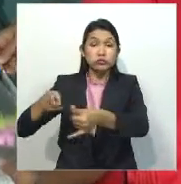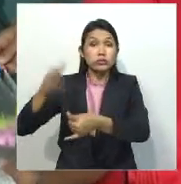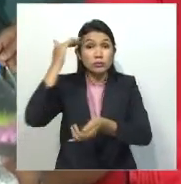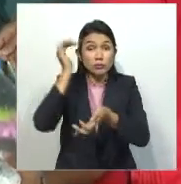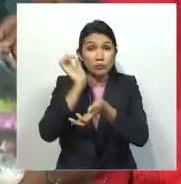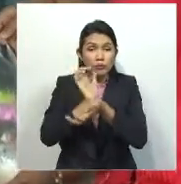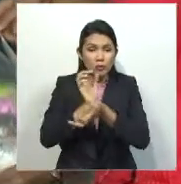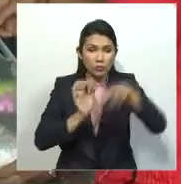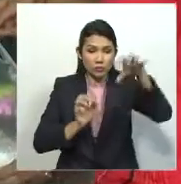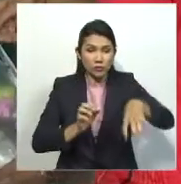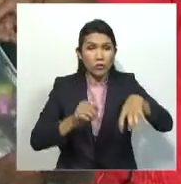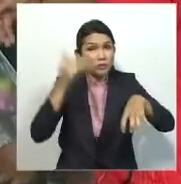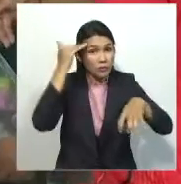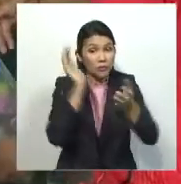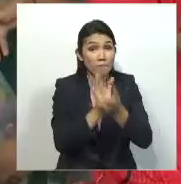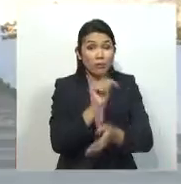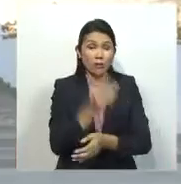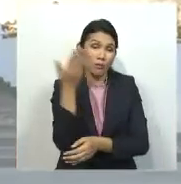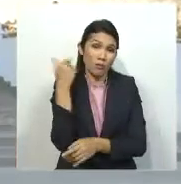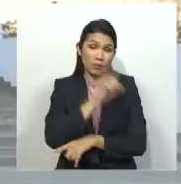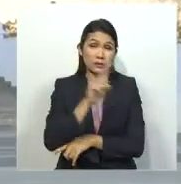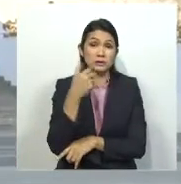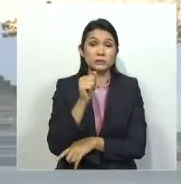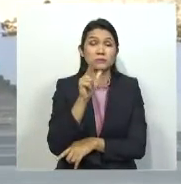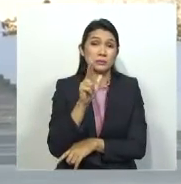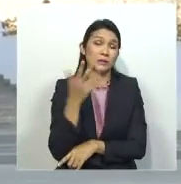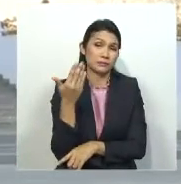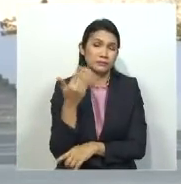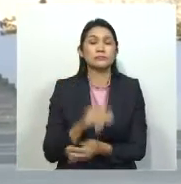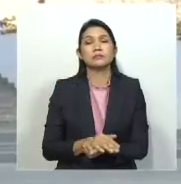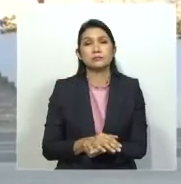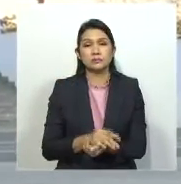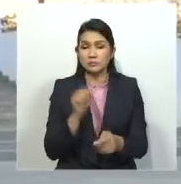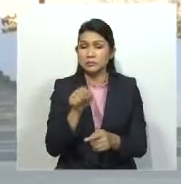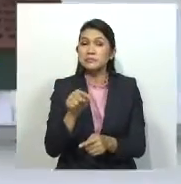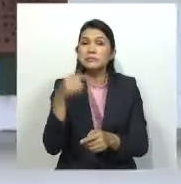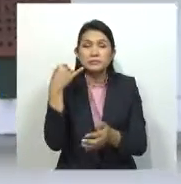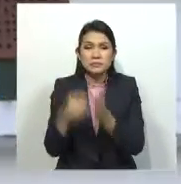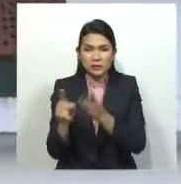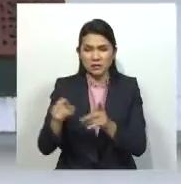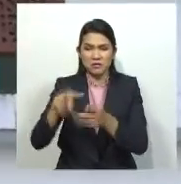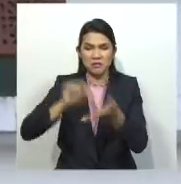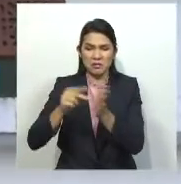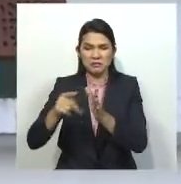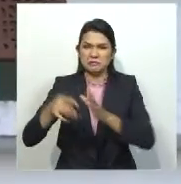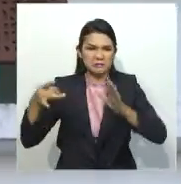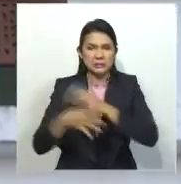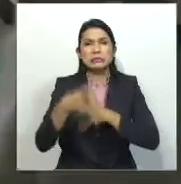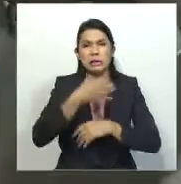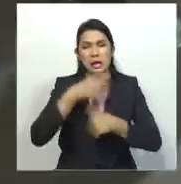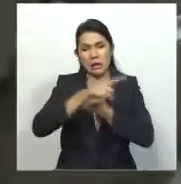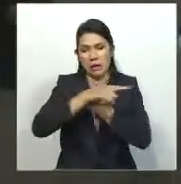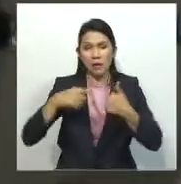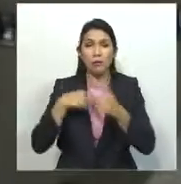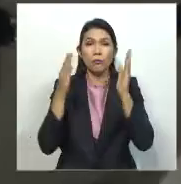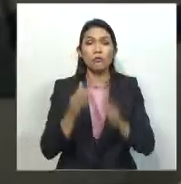นาประดู่จังหวัดปัตตานีเมื่อวันที่13มกราคมที่ผ่านมาในข้อหาร่วมกันฆ่าและพยายามฆ่าเจ้า